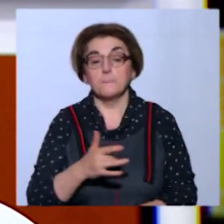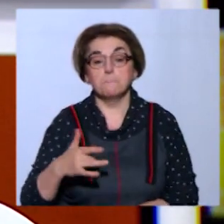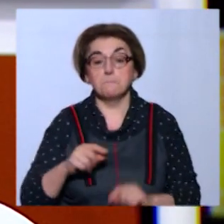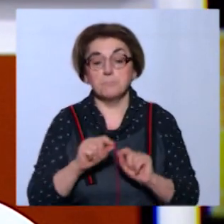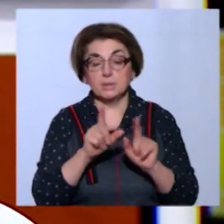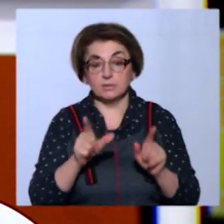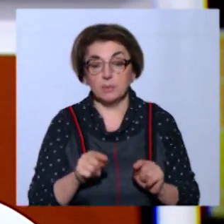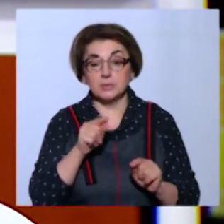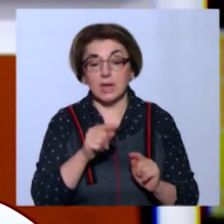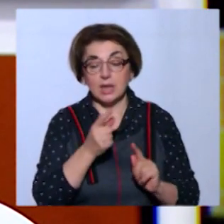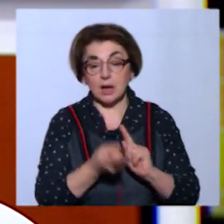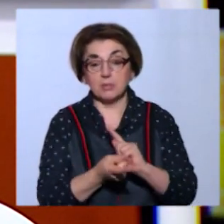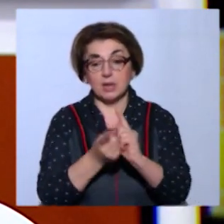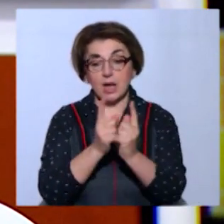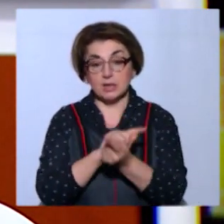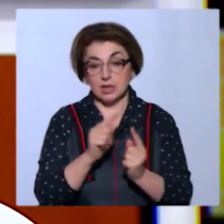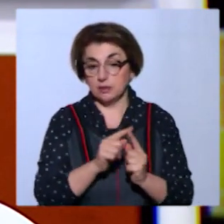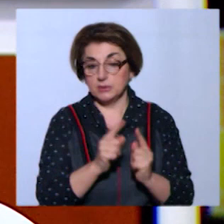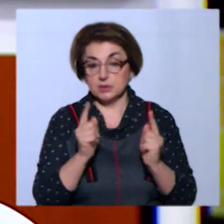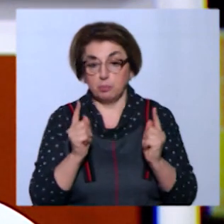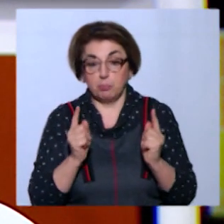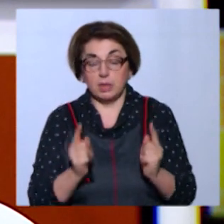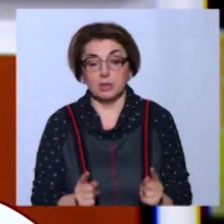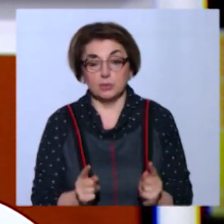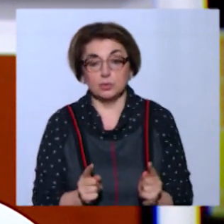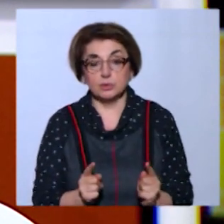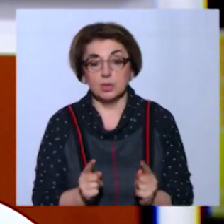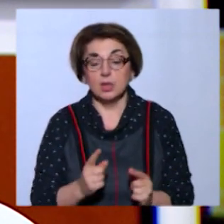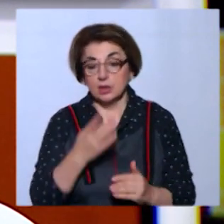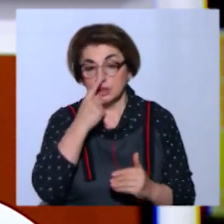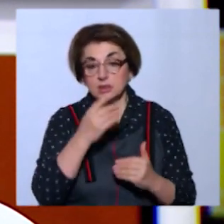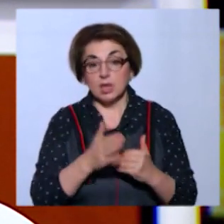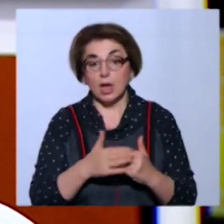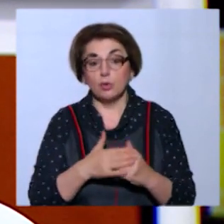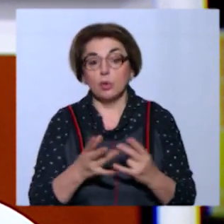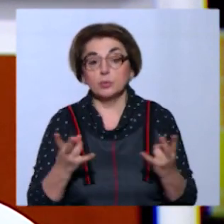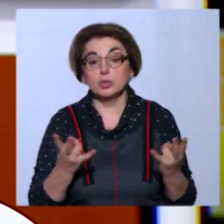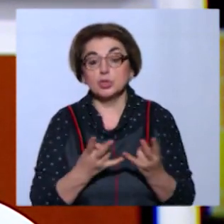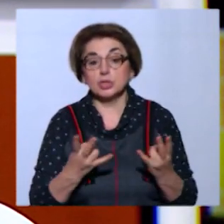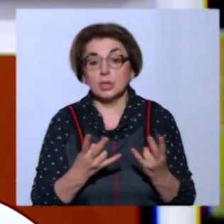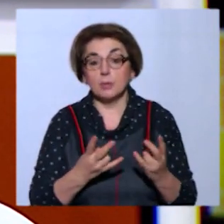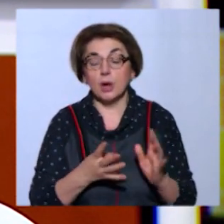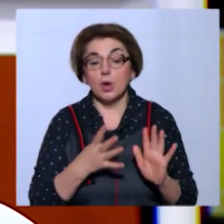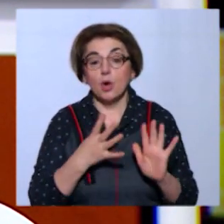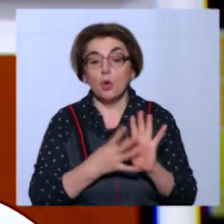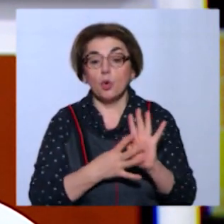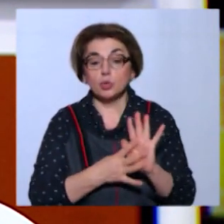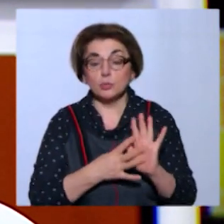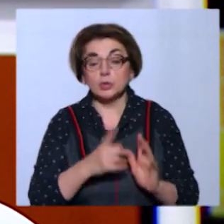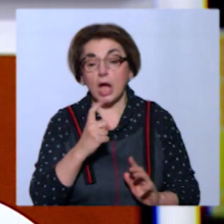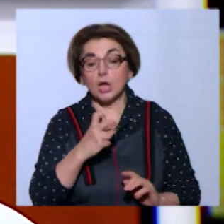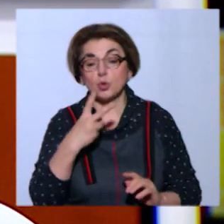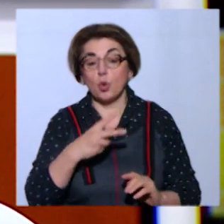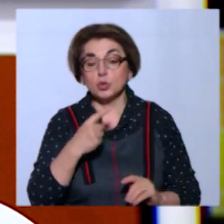ამ პერიოდს, აი ამ გარდაქმნას თავკომბალა ანდომებს დაახლოებით 90-დან 120 დღე.